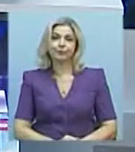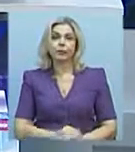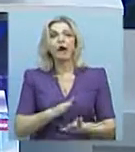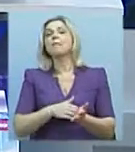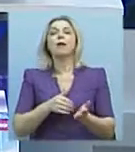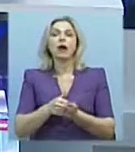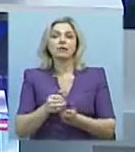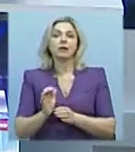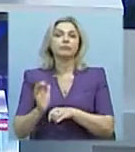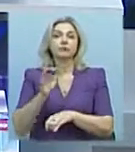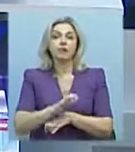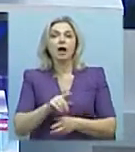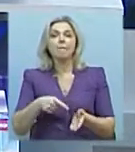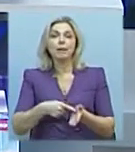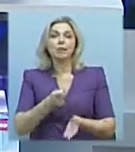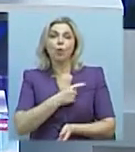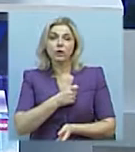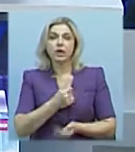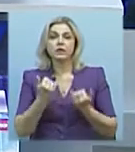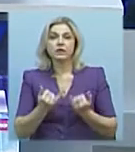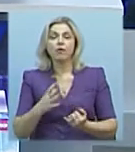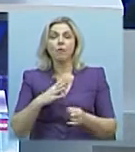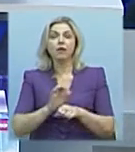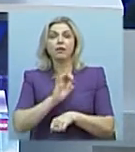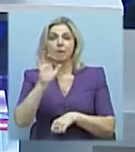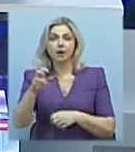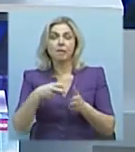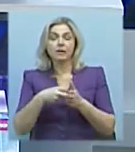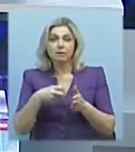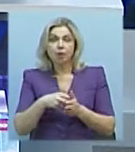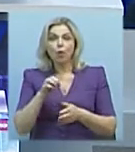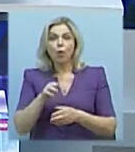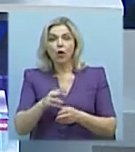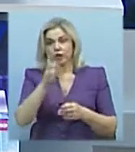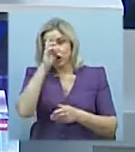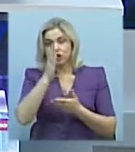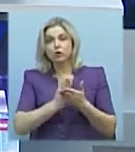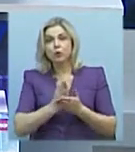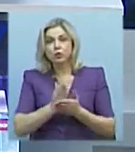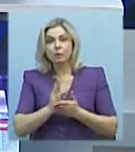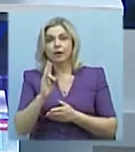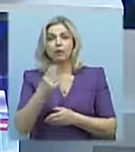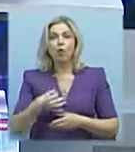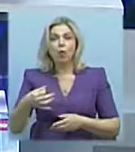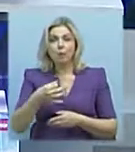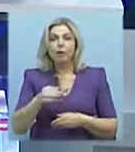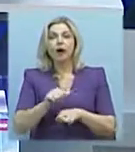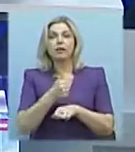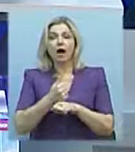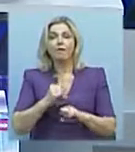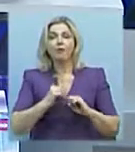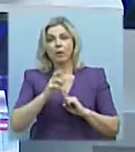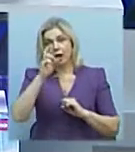Масло надійшло з міста Одеси і сьогодні був направлений лист від Держпродспоживслужби Миколаївської області до головного